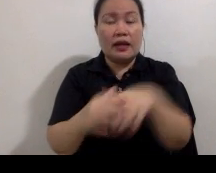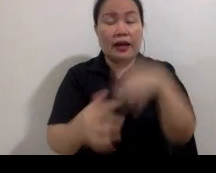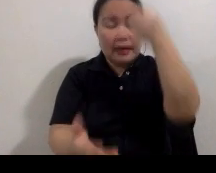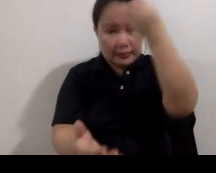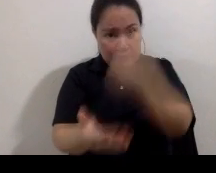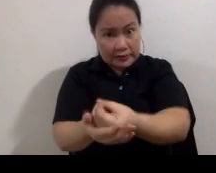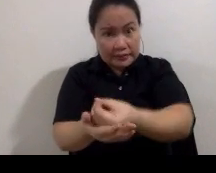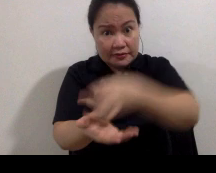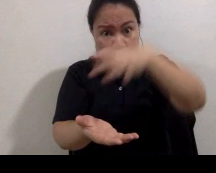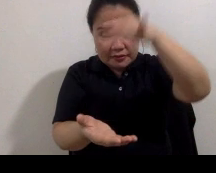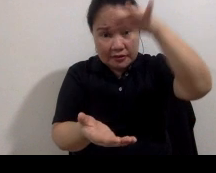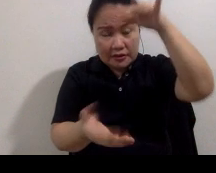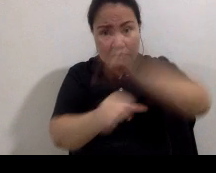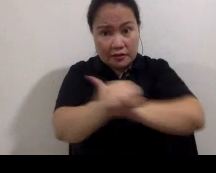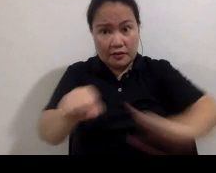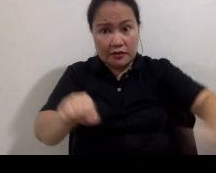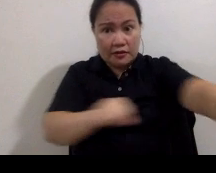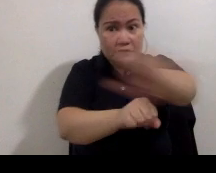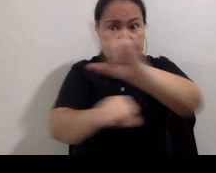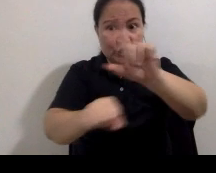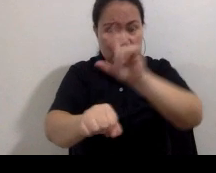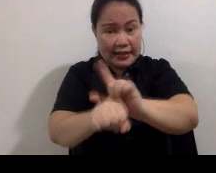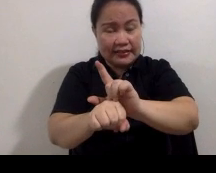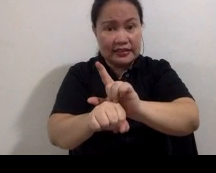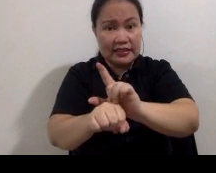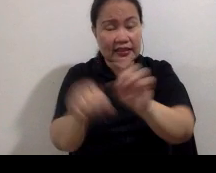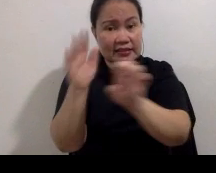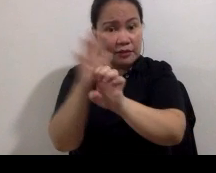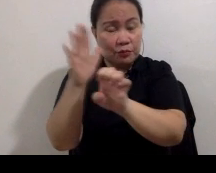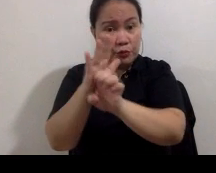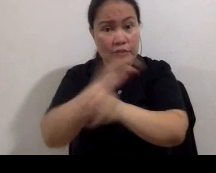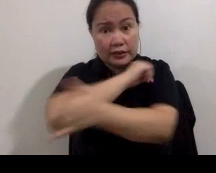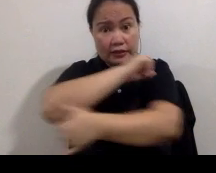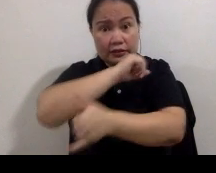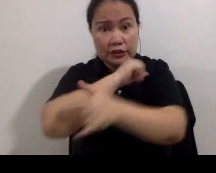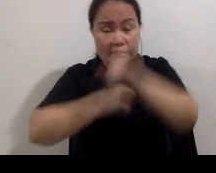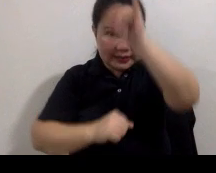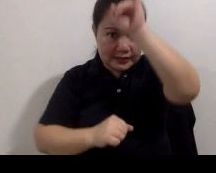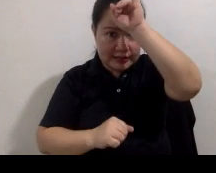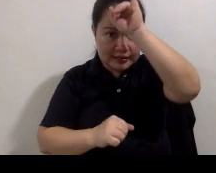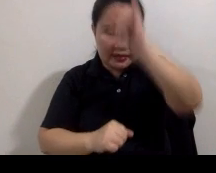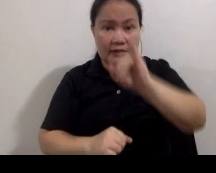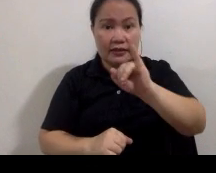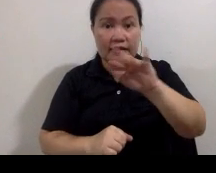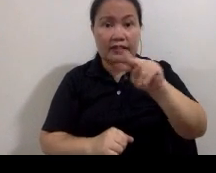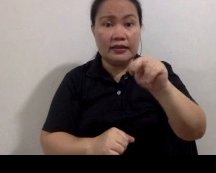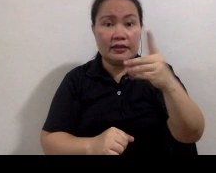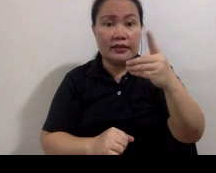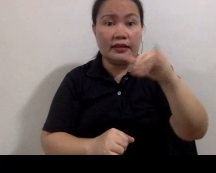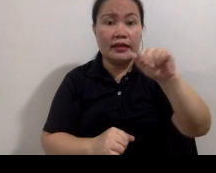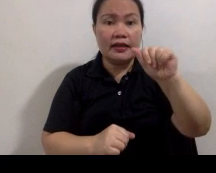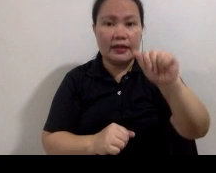Tama, yamang lupa. Mayaman sa matatabang lupa ang Timog Asya.